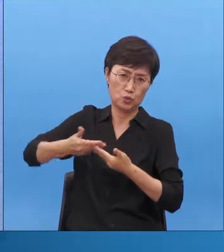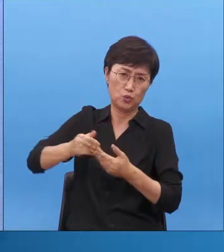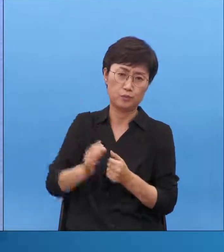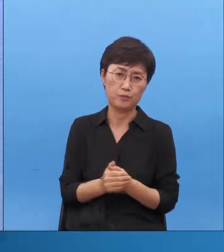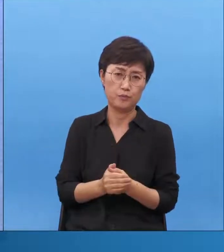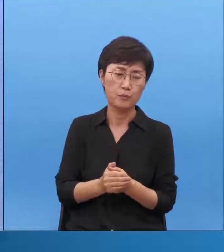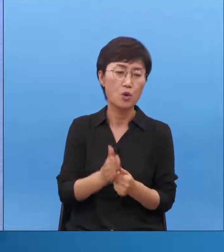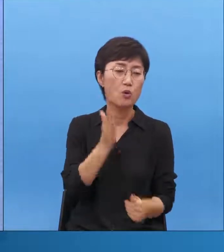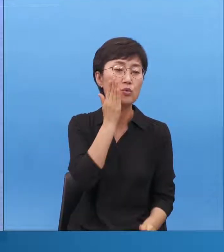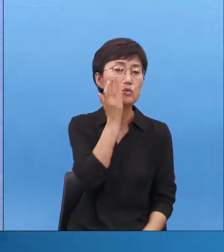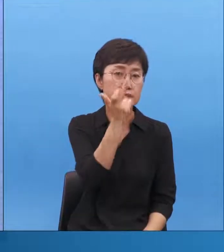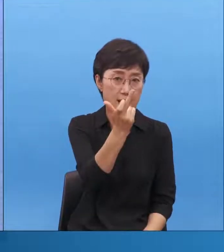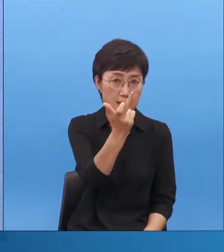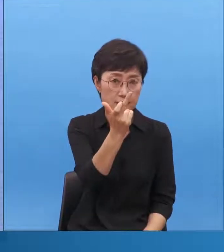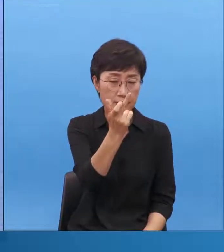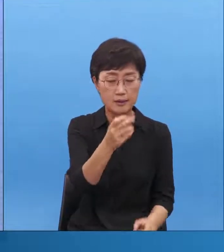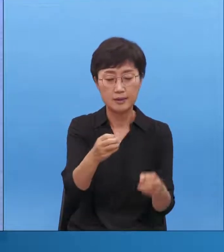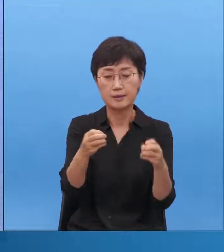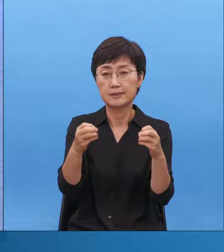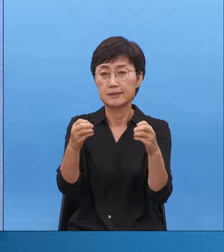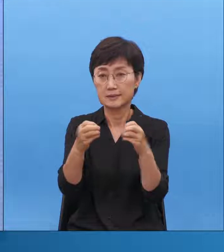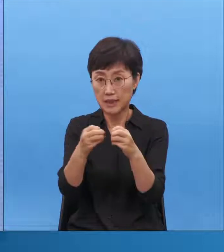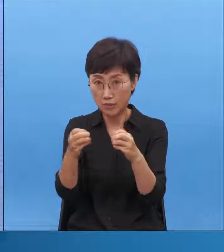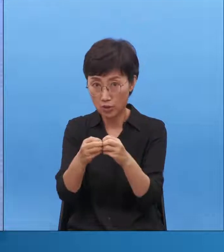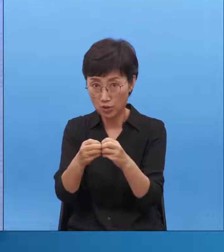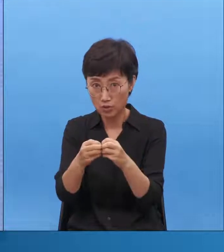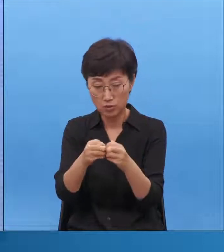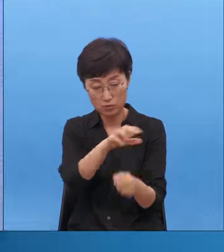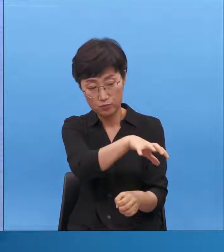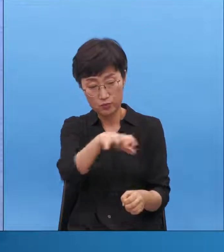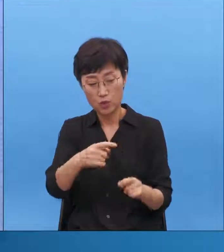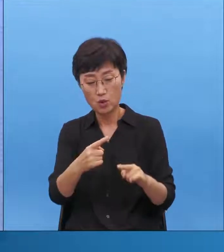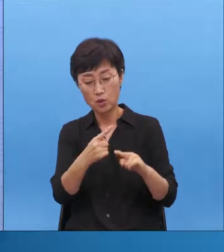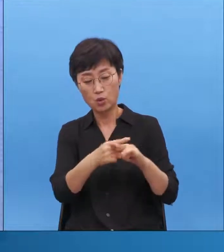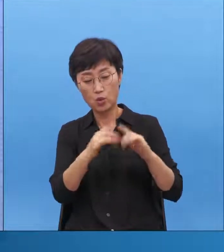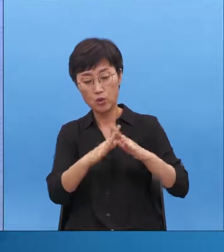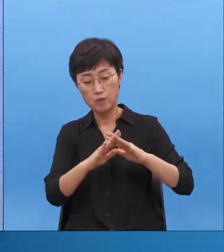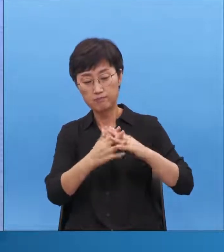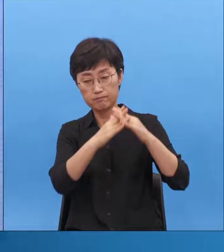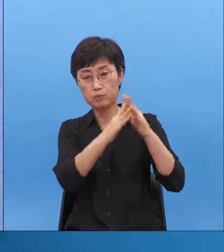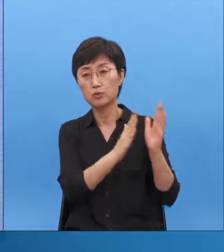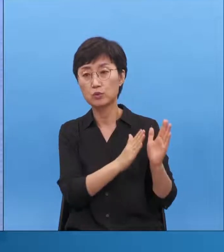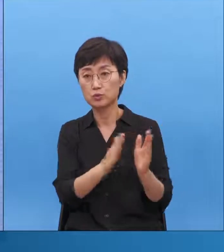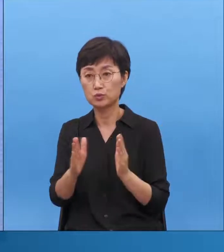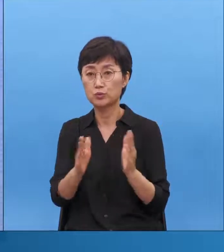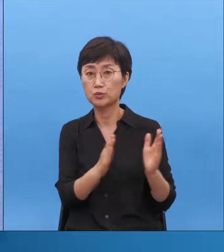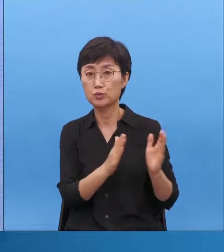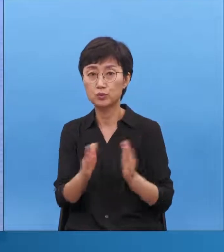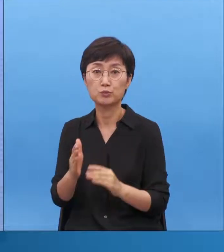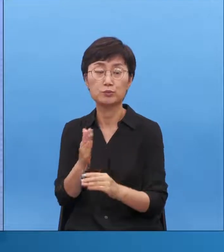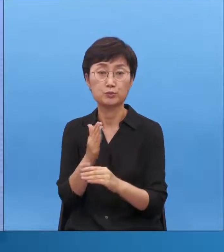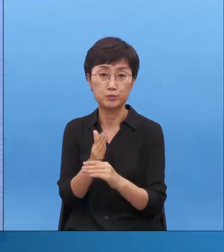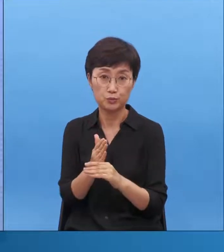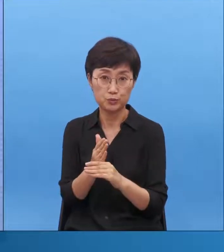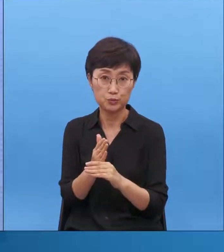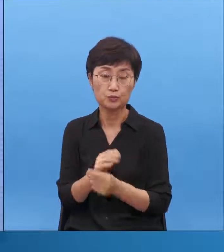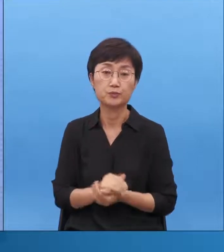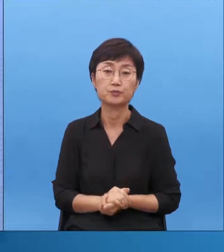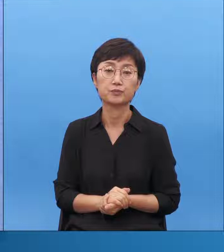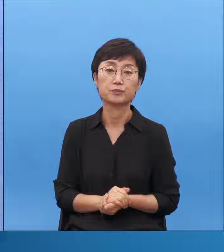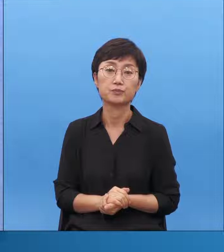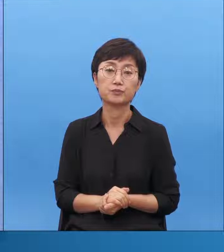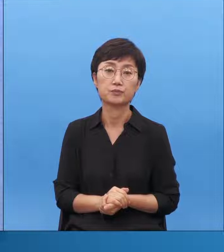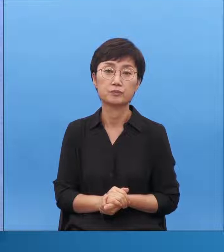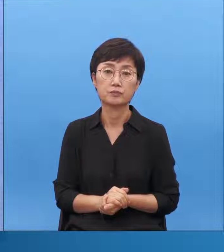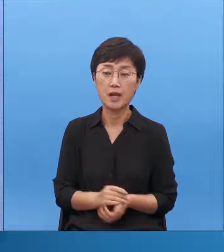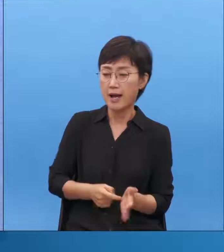창원, 이마누엘교들 다 우리 성전 건축을 놓고 있습니다. Right now, Emmanuel Church of Ulsan and Changwon, they're all going under church constructions. 바쁘게